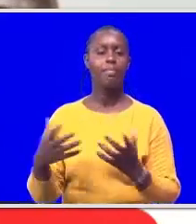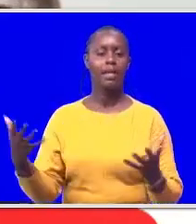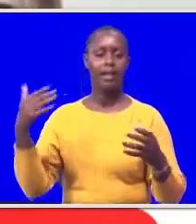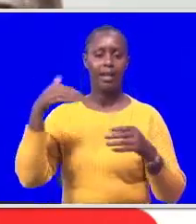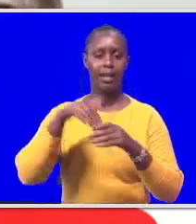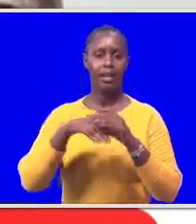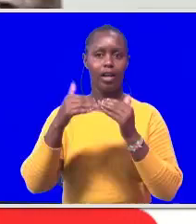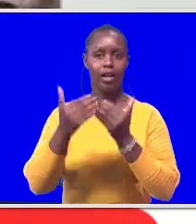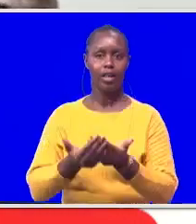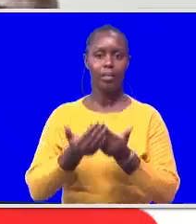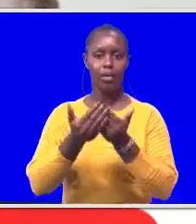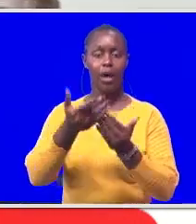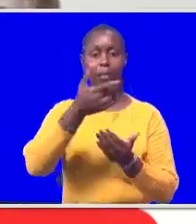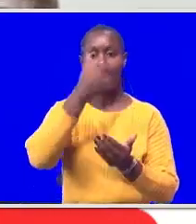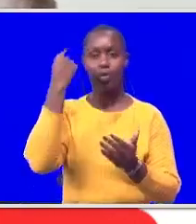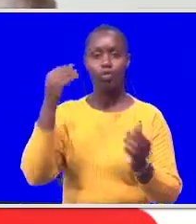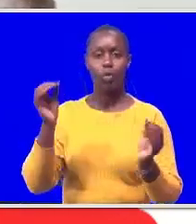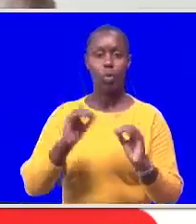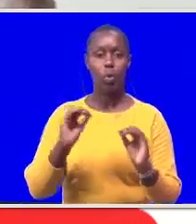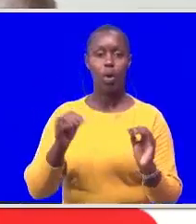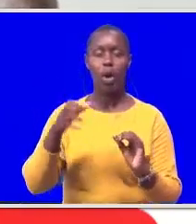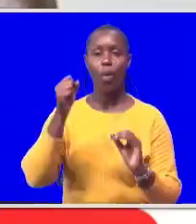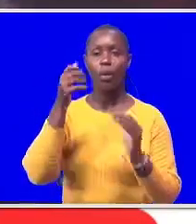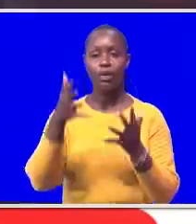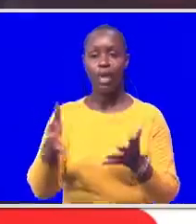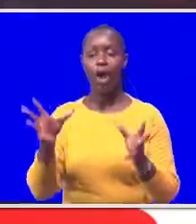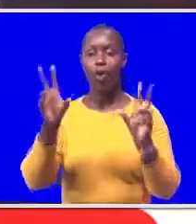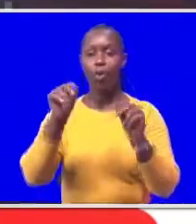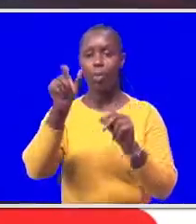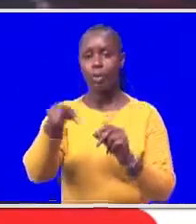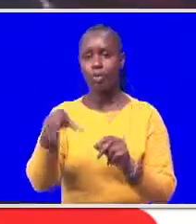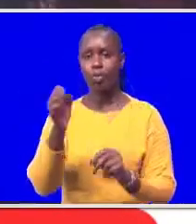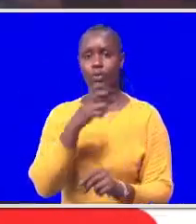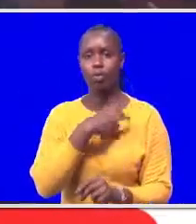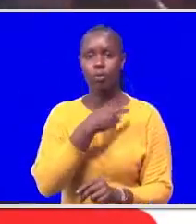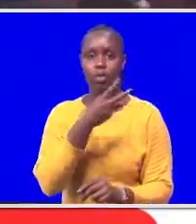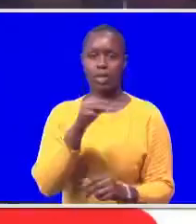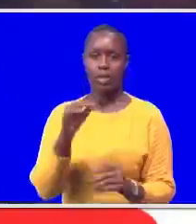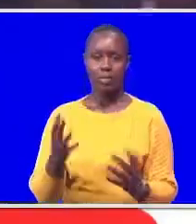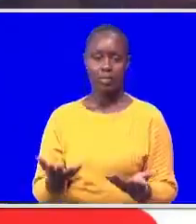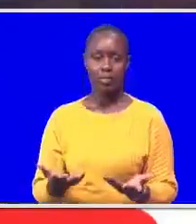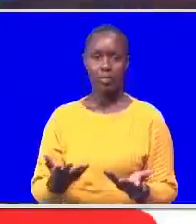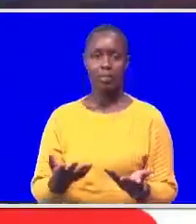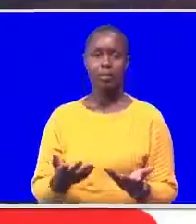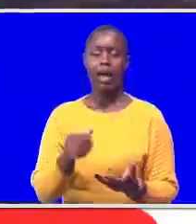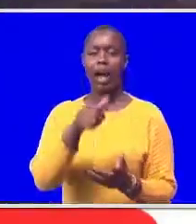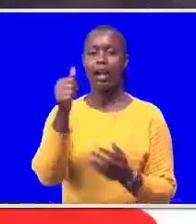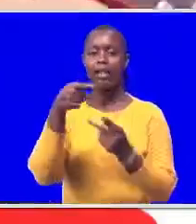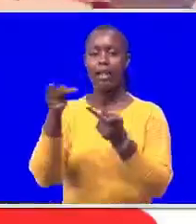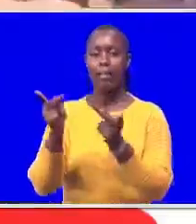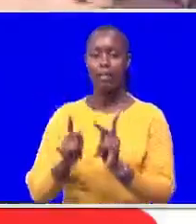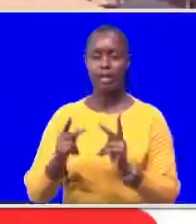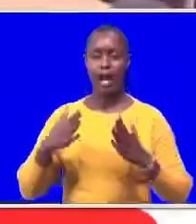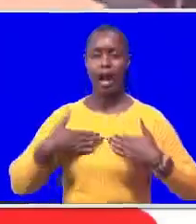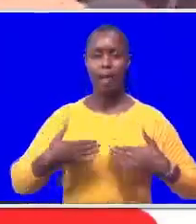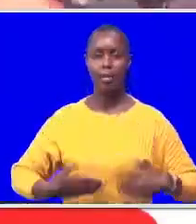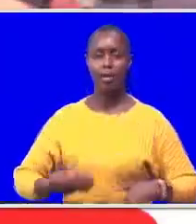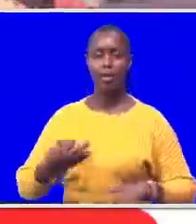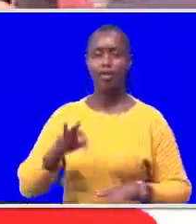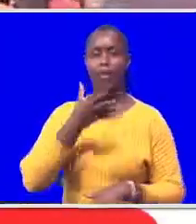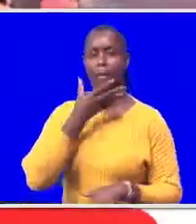was no law and order there. Nobody was controlling them. Kwingineko huko Nyahururu, mwili wa mzee wa miaka